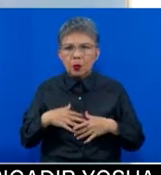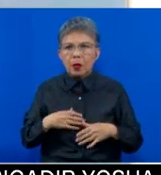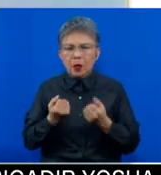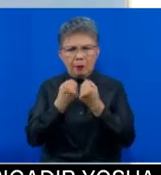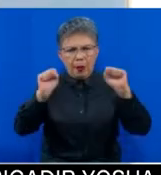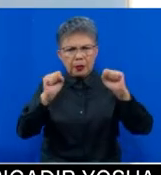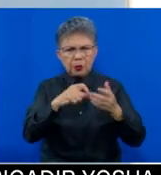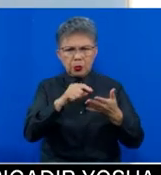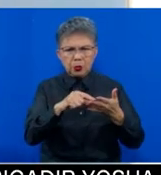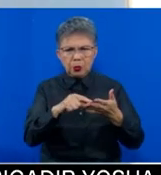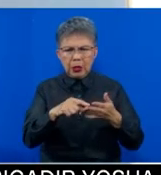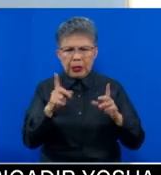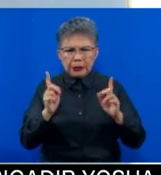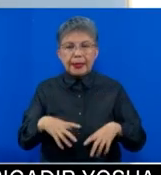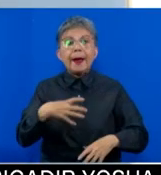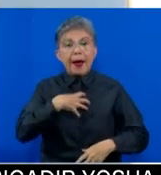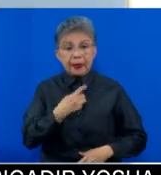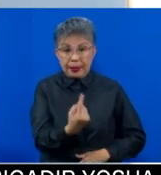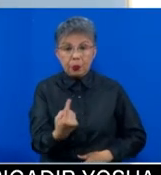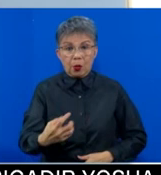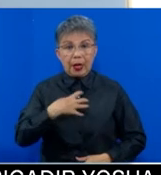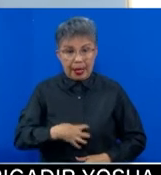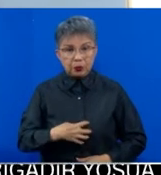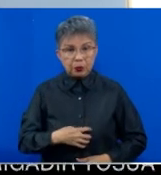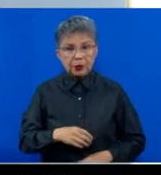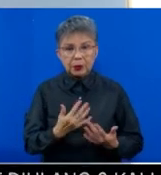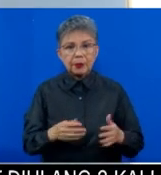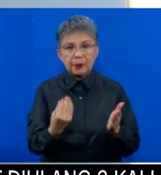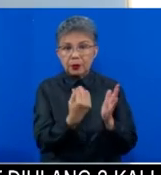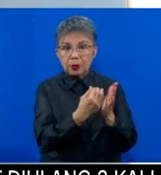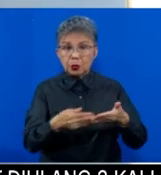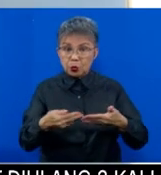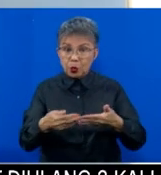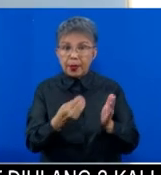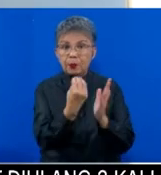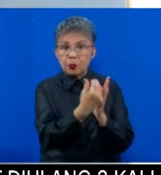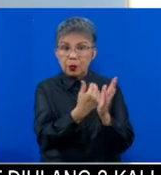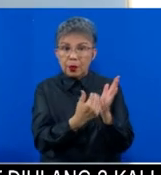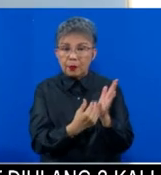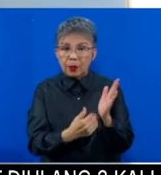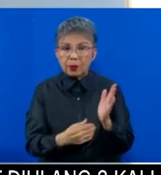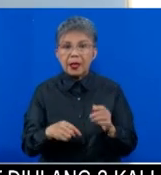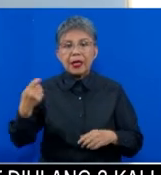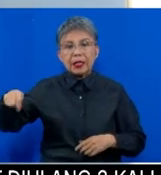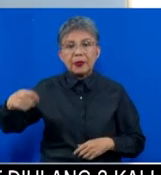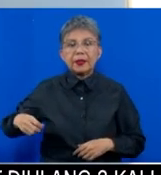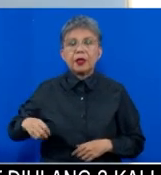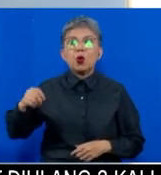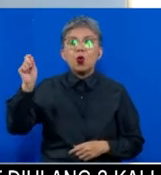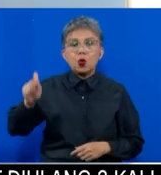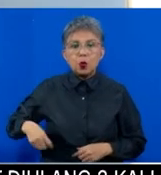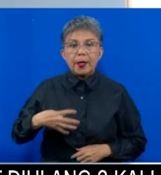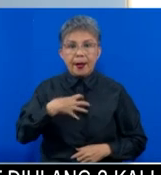Bebas bersyarat memang menjadi hak bagi setiap warga negara Indonesia sesuai dengan apa yang tertuang dalam Peraturan Kementerian Hukum dan HAM nomor 7